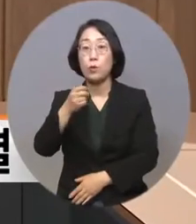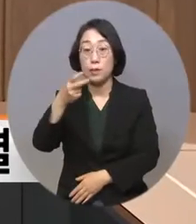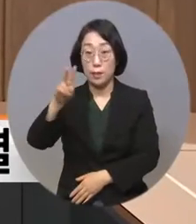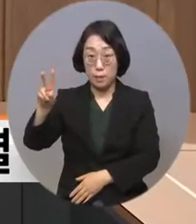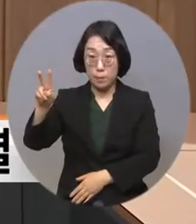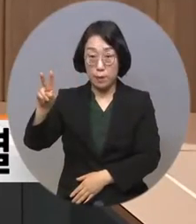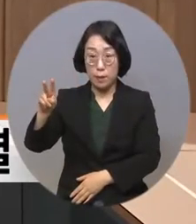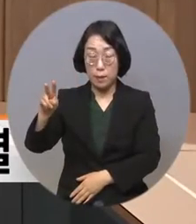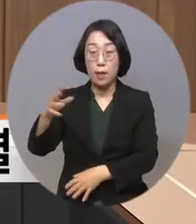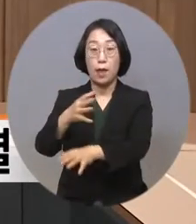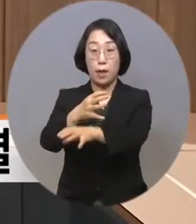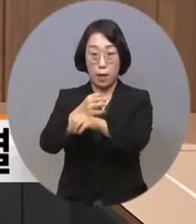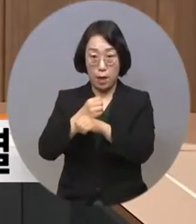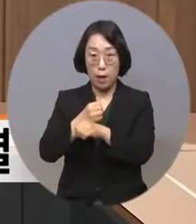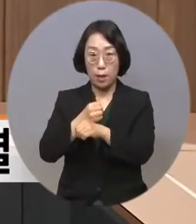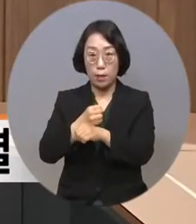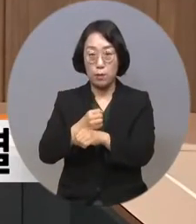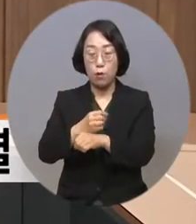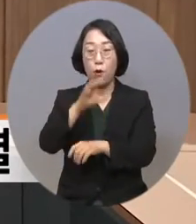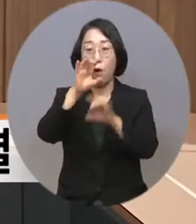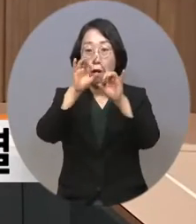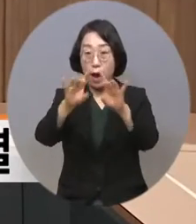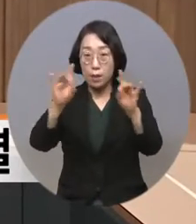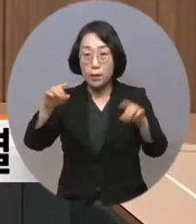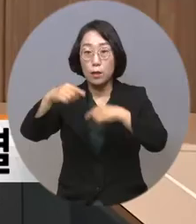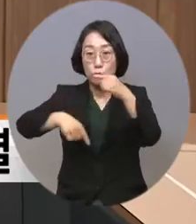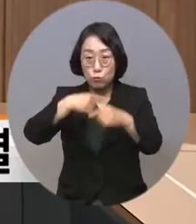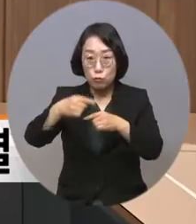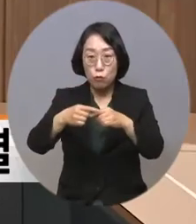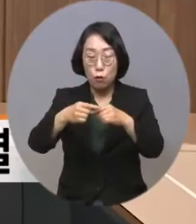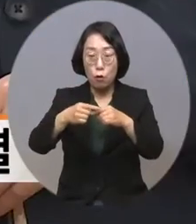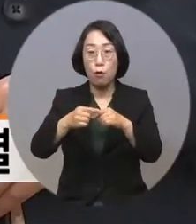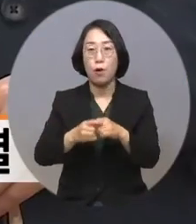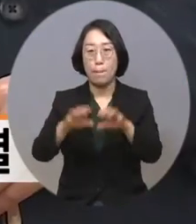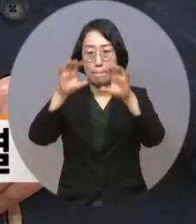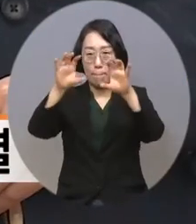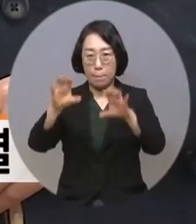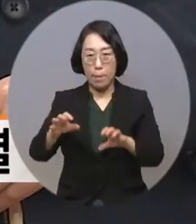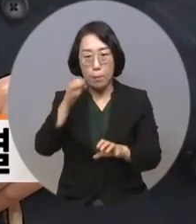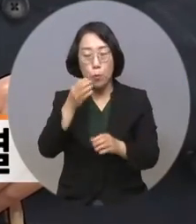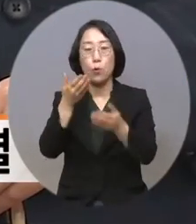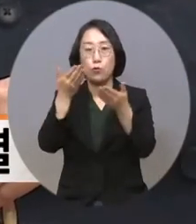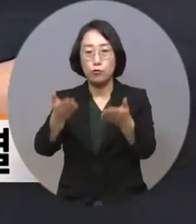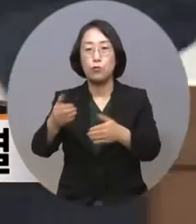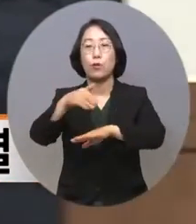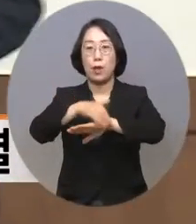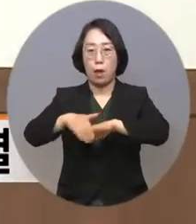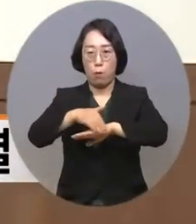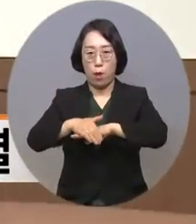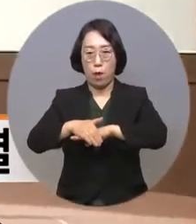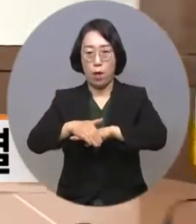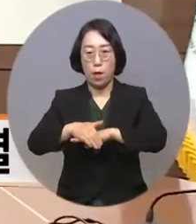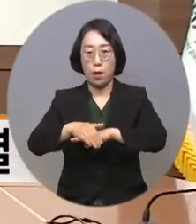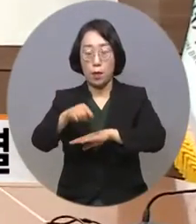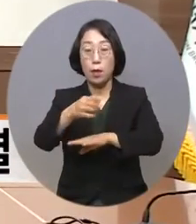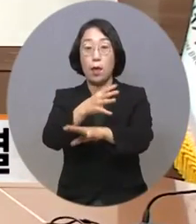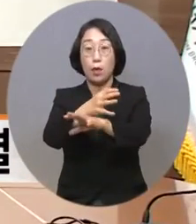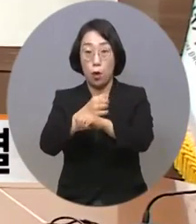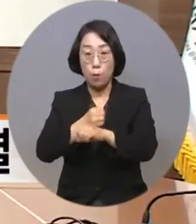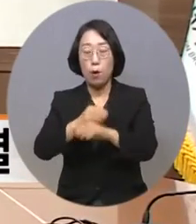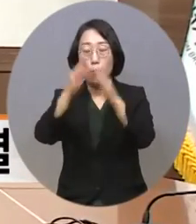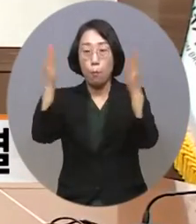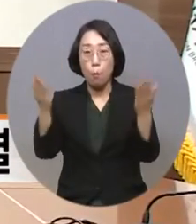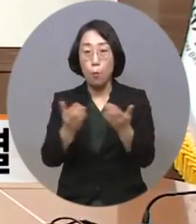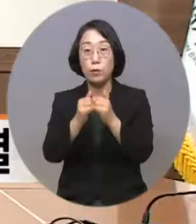복지TV가 토론자별 1대1 수어 방송을 지속적으로 협업할 예정입니다. 이번 업무 협약으로 모든